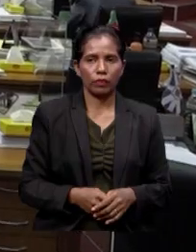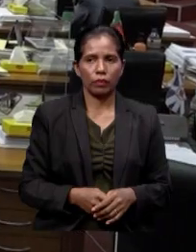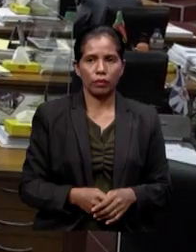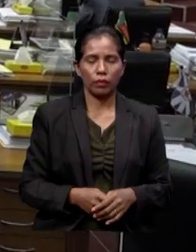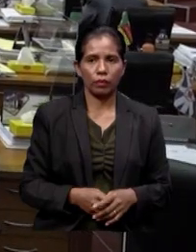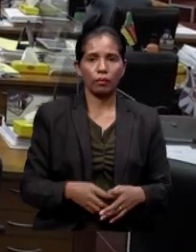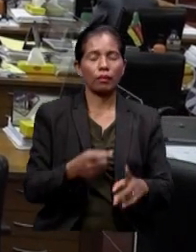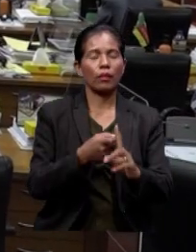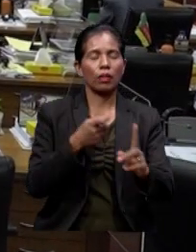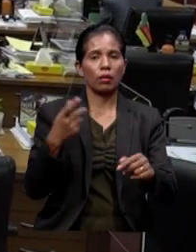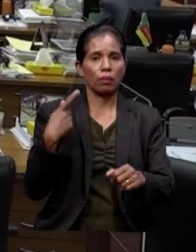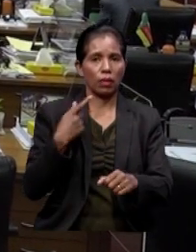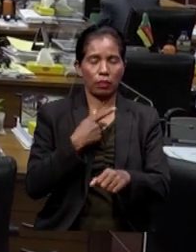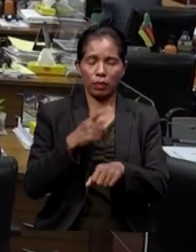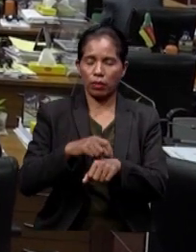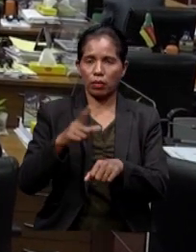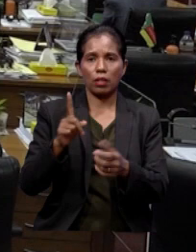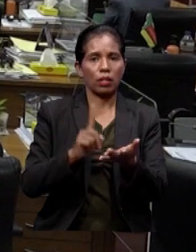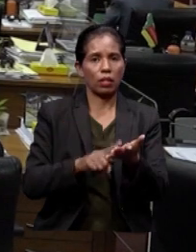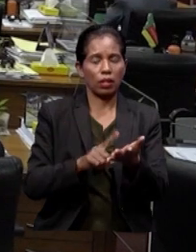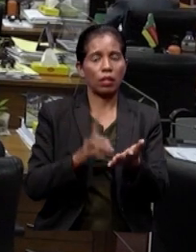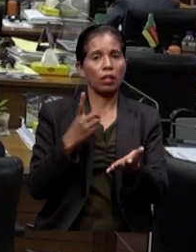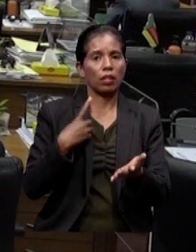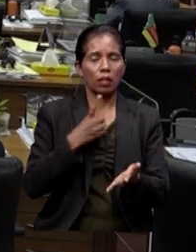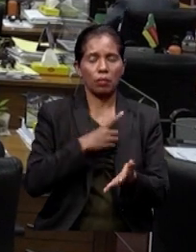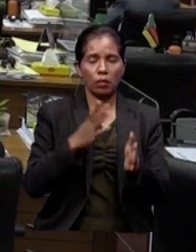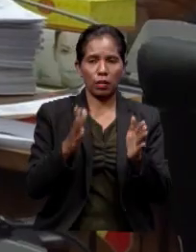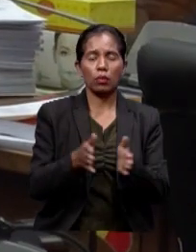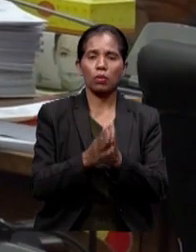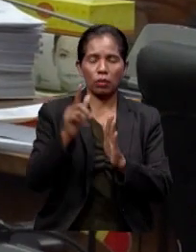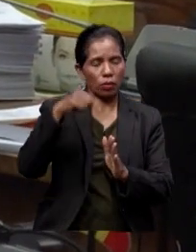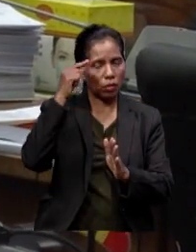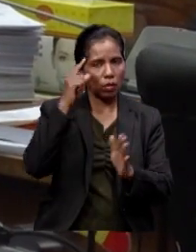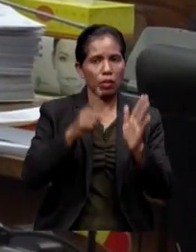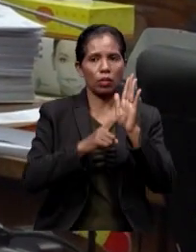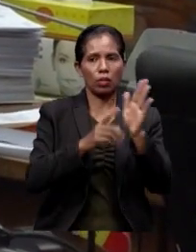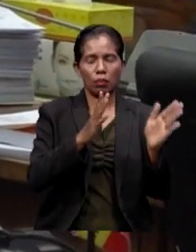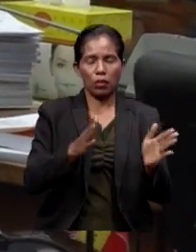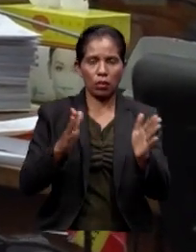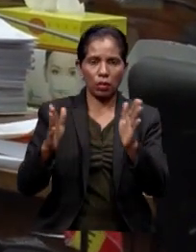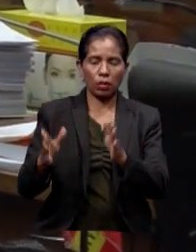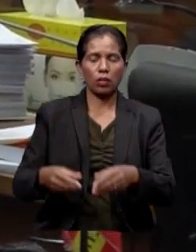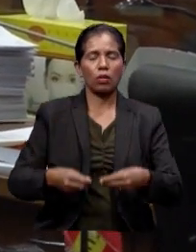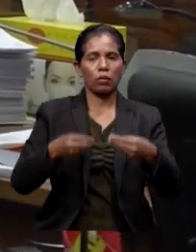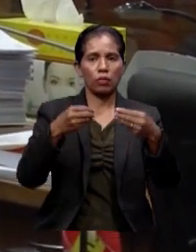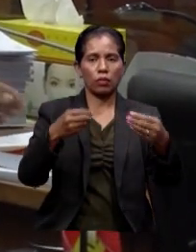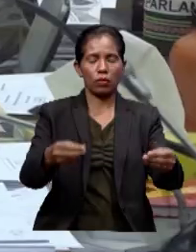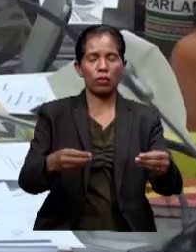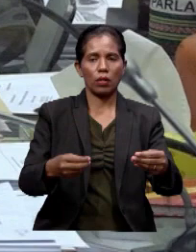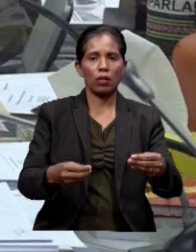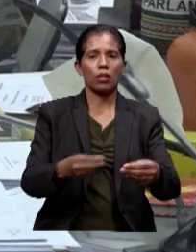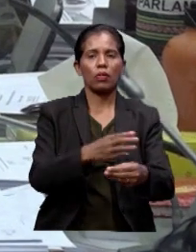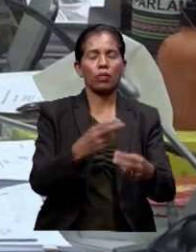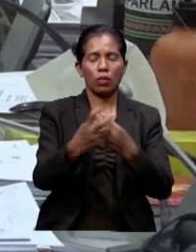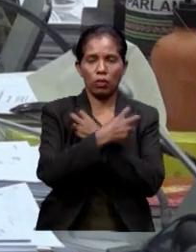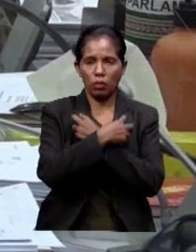Lihusi plenari ha Parlamento Nasional, deputado Sira khusus ba Governo atau selesai prosesu halot urna khusus Sadozu David Alex Daitula,